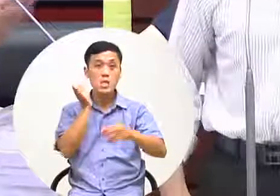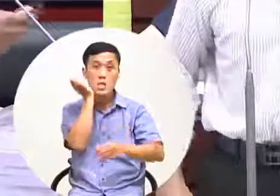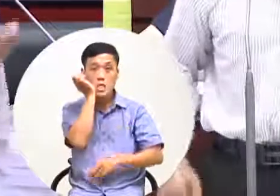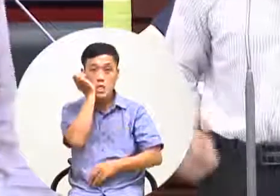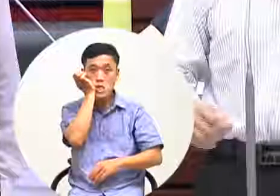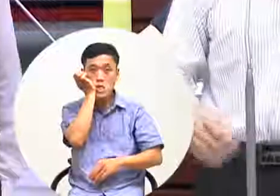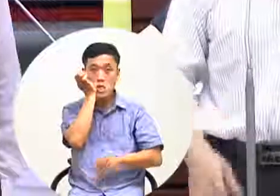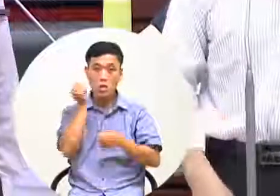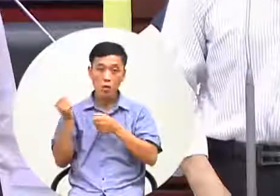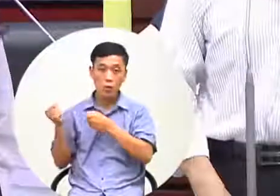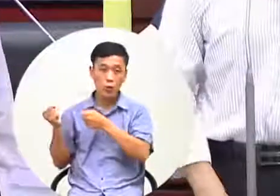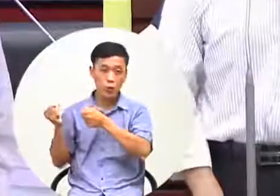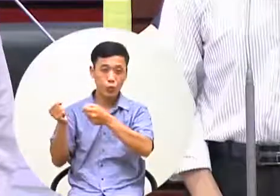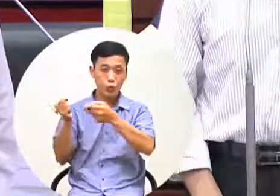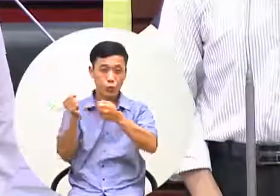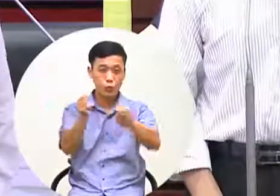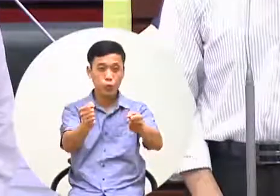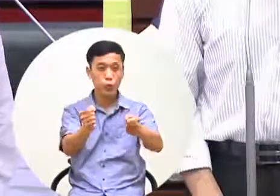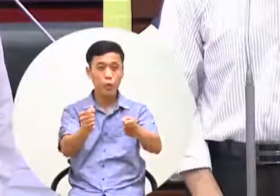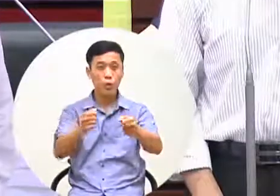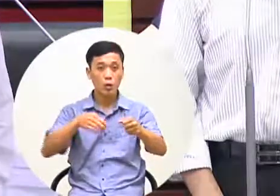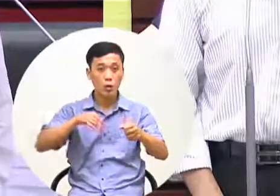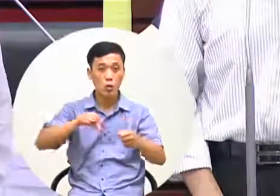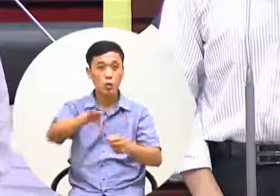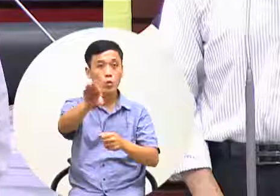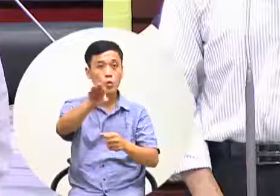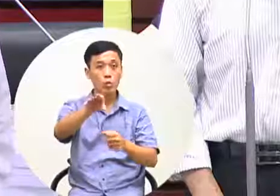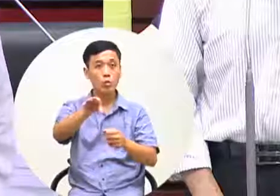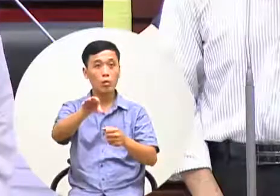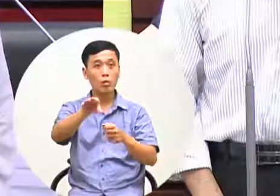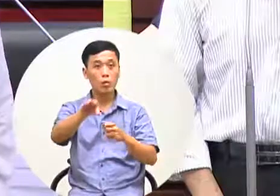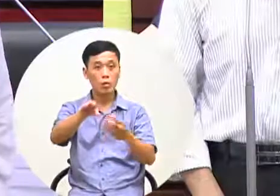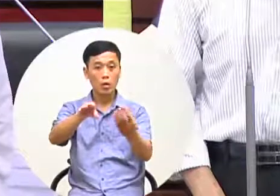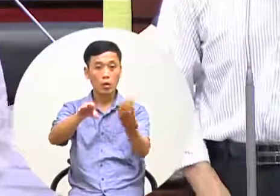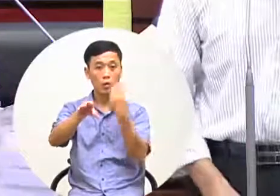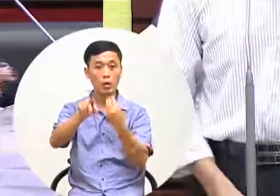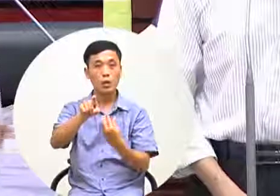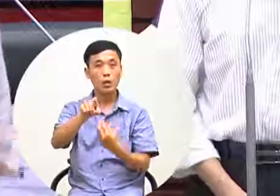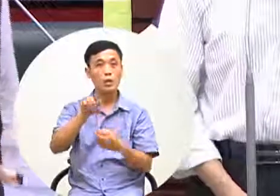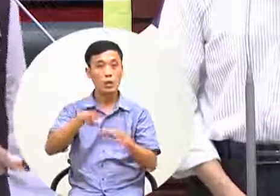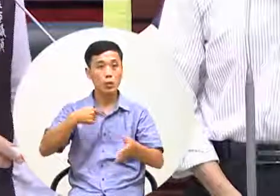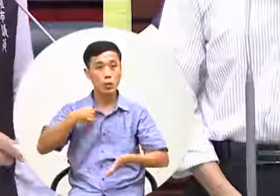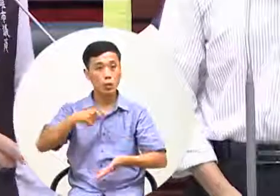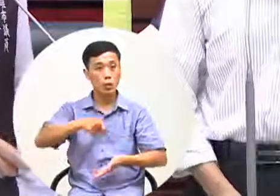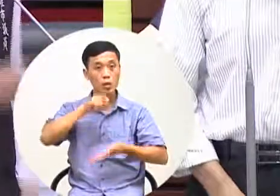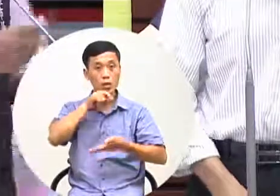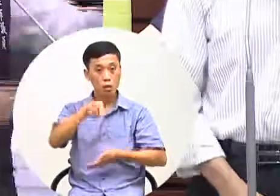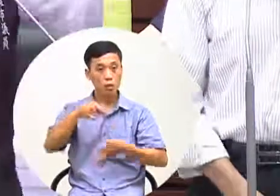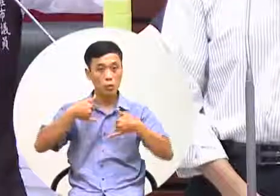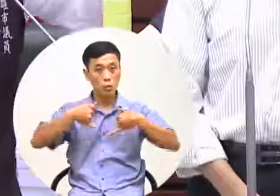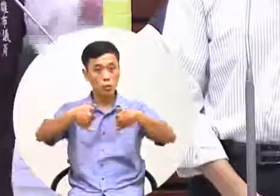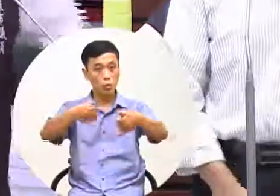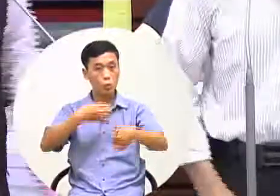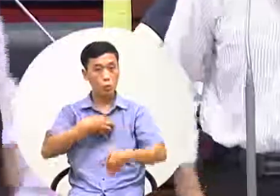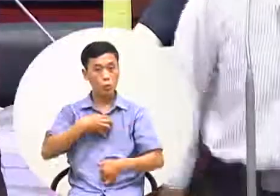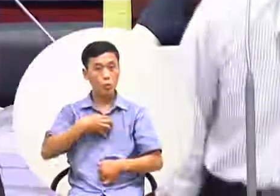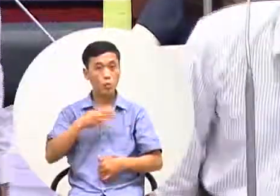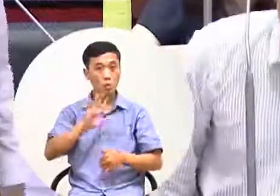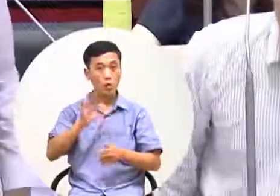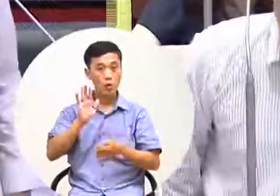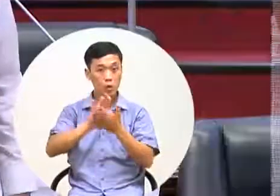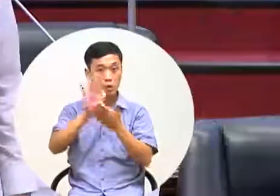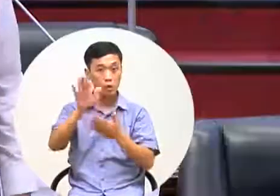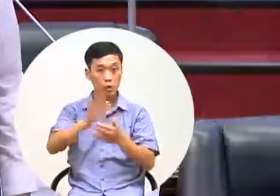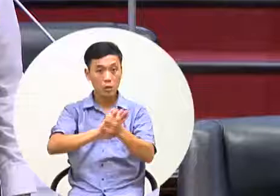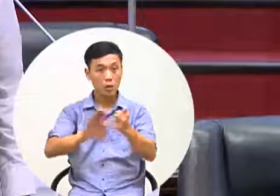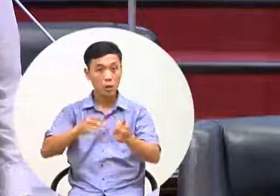这个是因为我所提的，今天我所提的都是危险的，不要出人命，你知道吗？黄局长请坐。